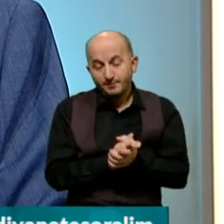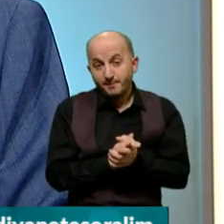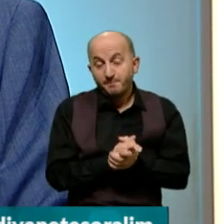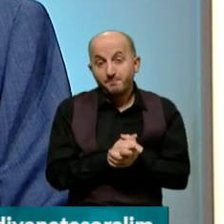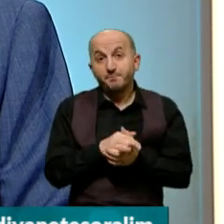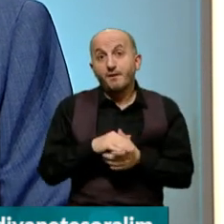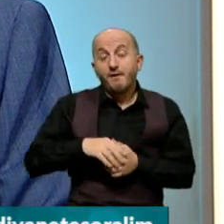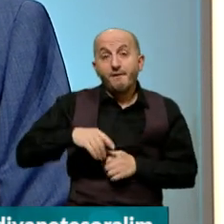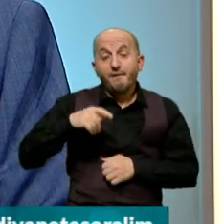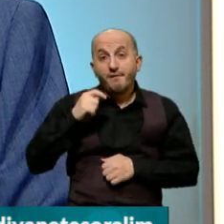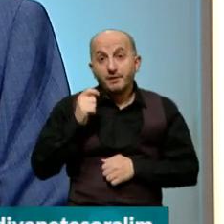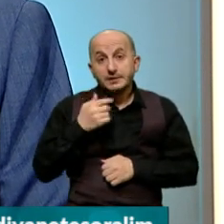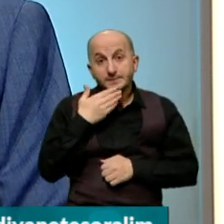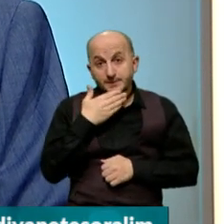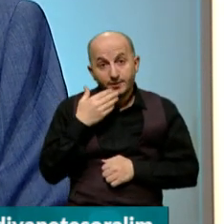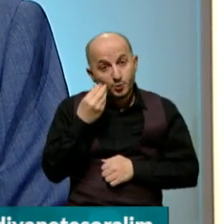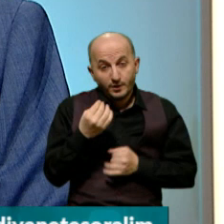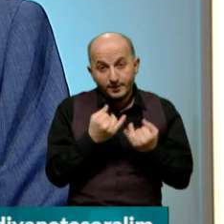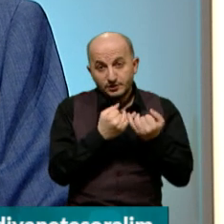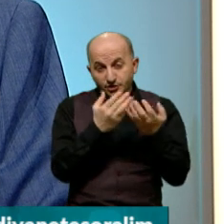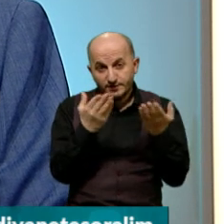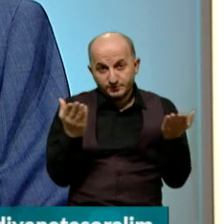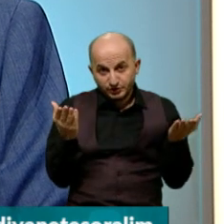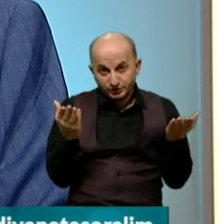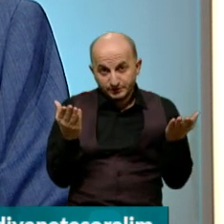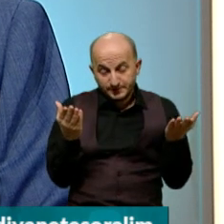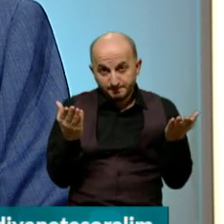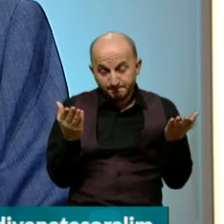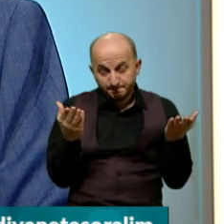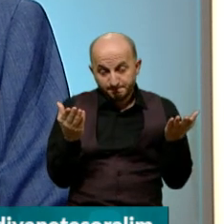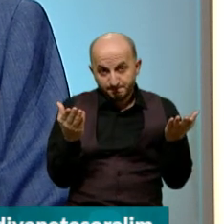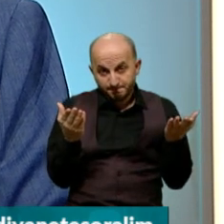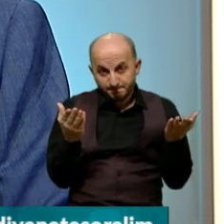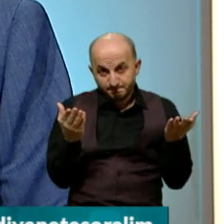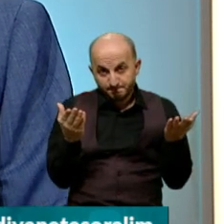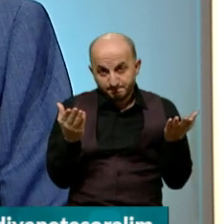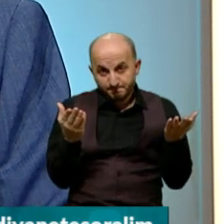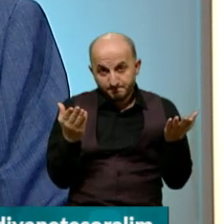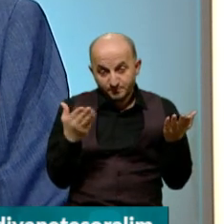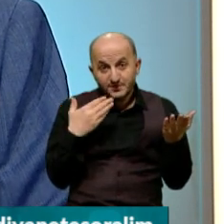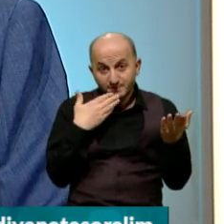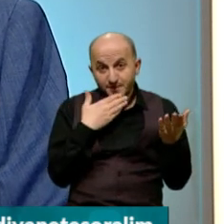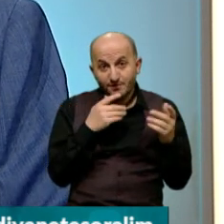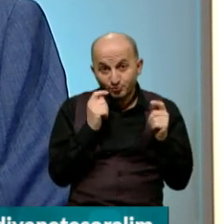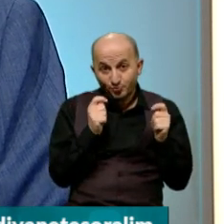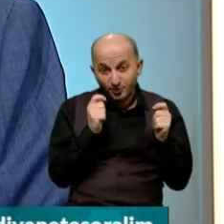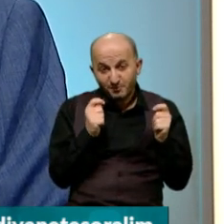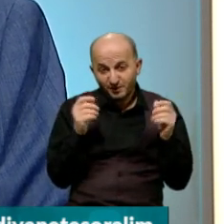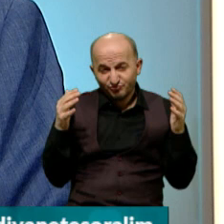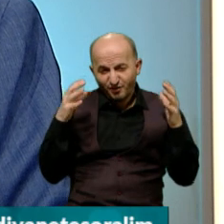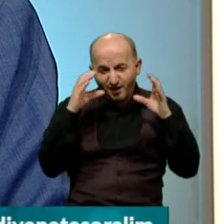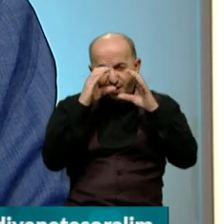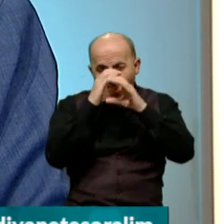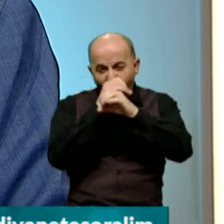bakımdan hakikaten imkanı olan kardeşlerimizin aslında yani imkanları zorlamak lazım. Bu gecenin bu